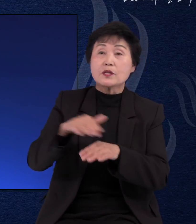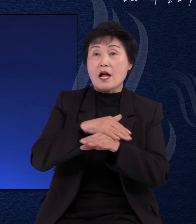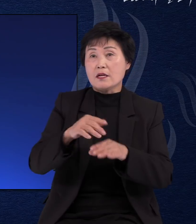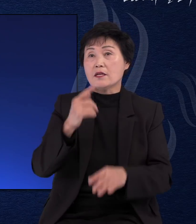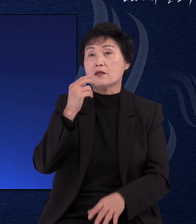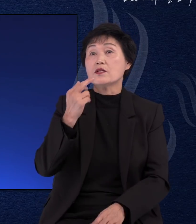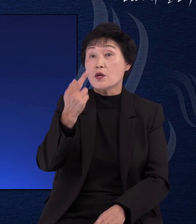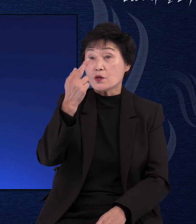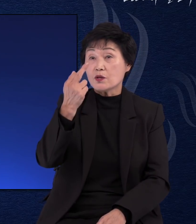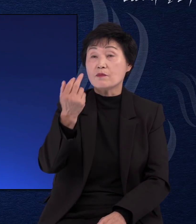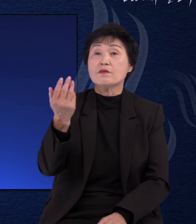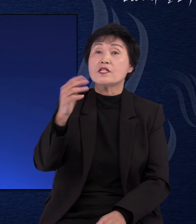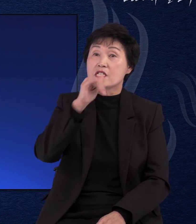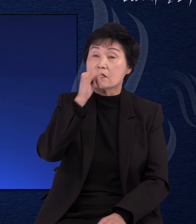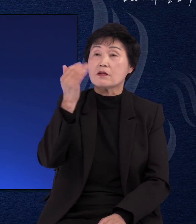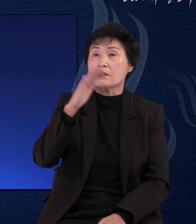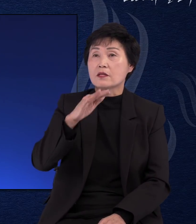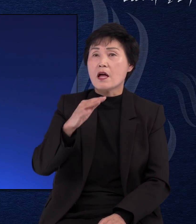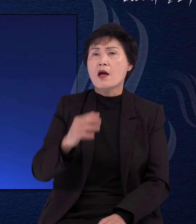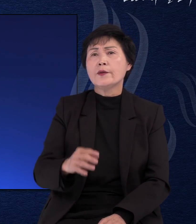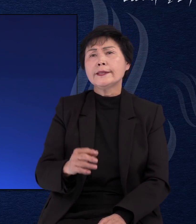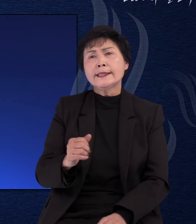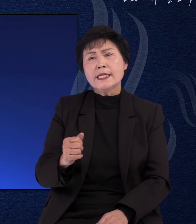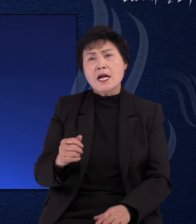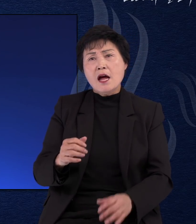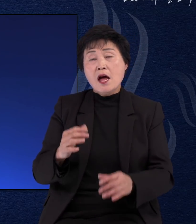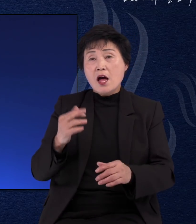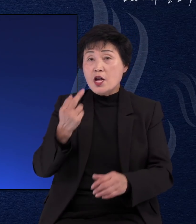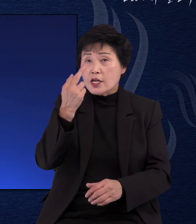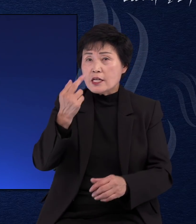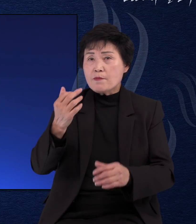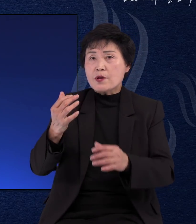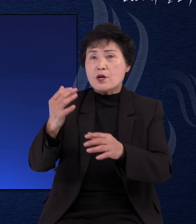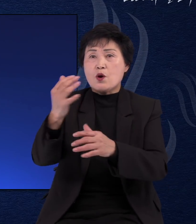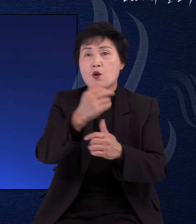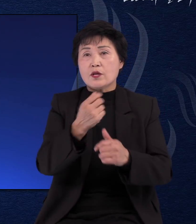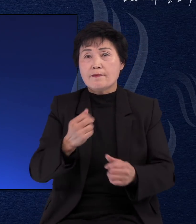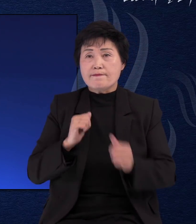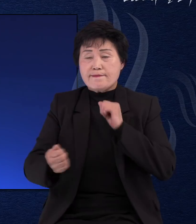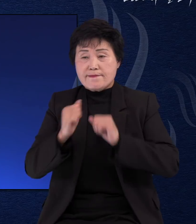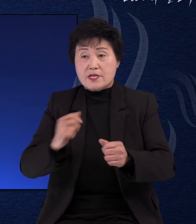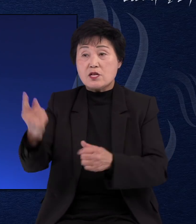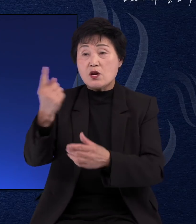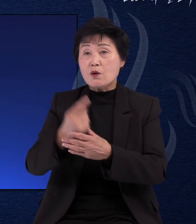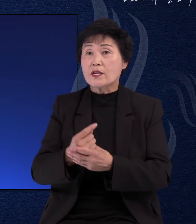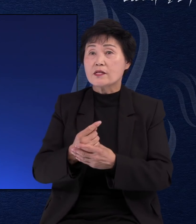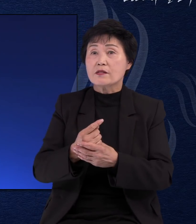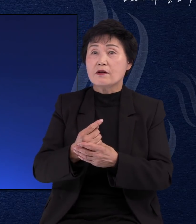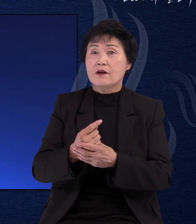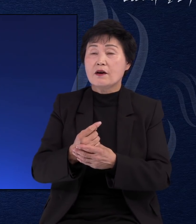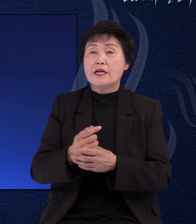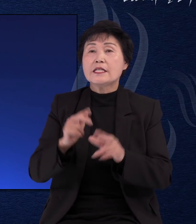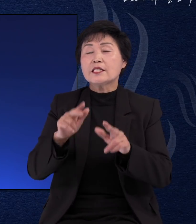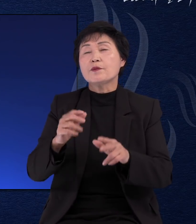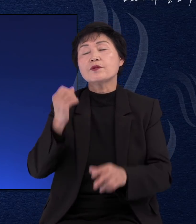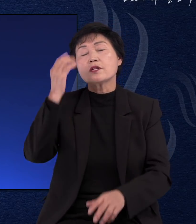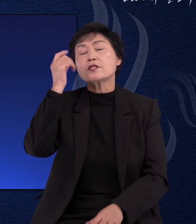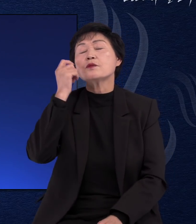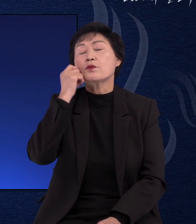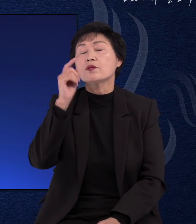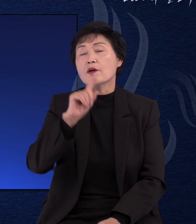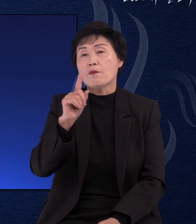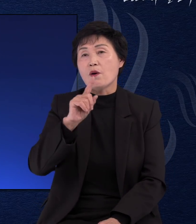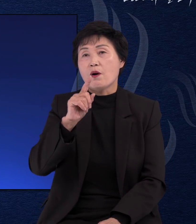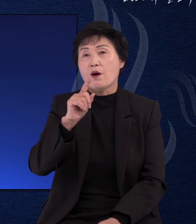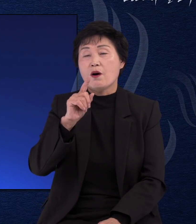지켜보다가 이건 아니다 싶어서 뛰어나와서 반대편 손을 탁 잡고는 지금도 제 눈에 잊혀지지 않는 것은 그